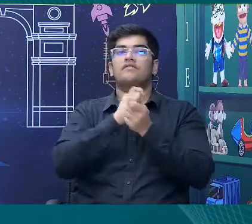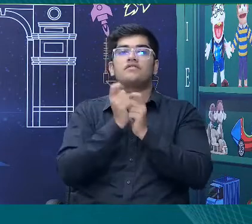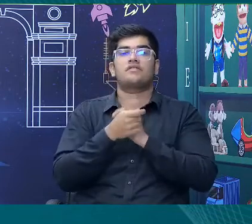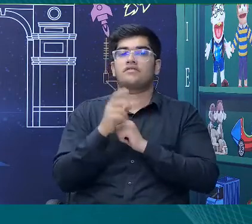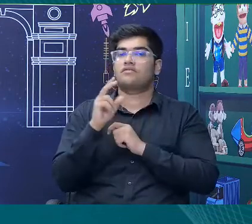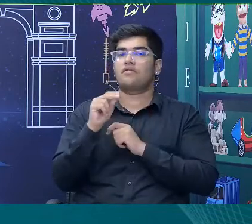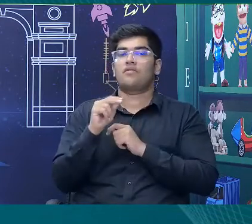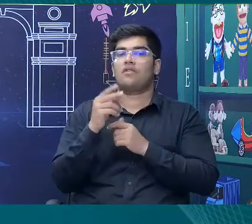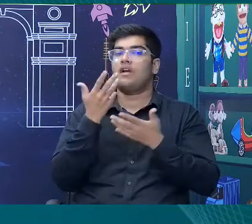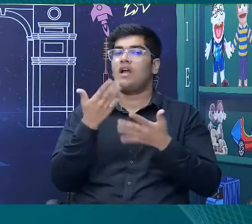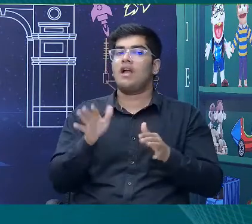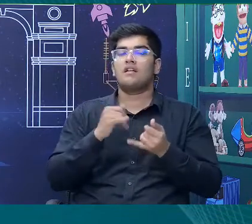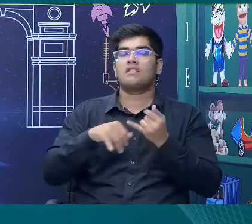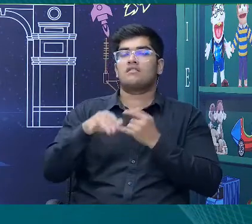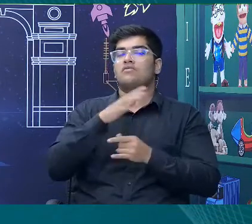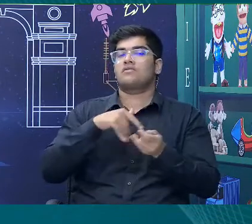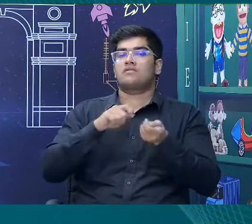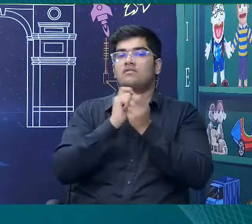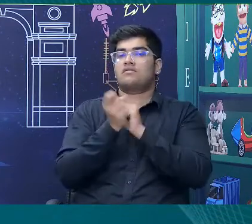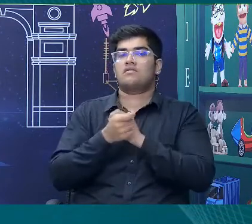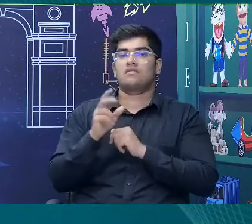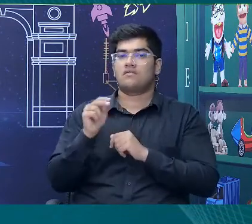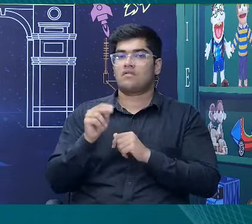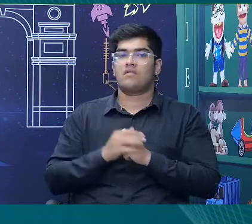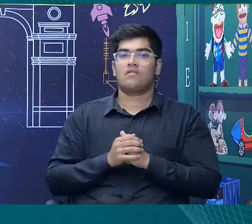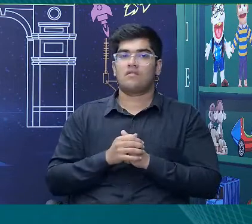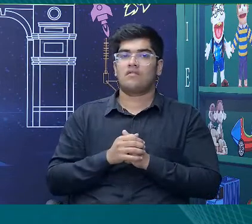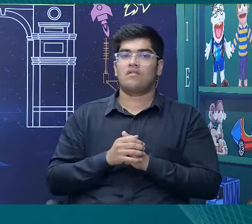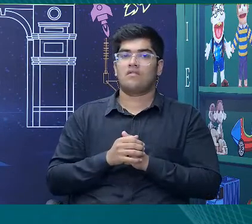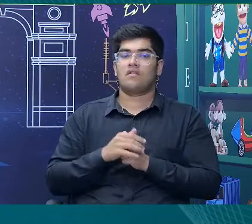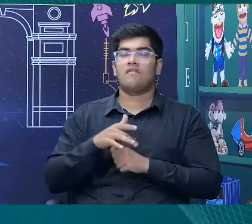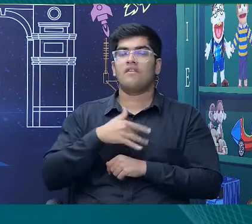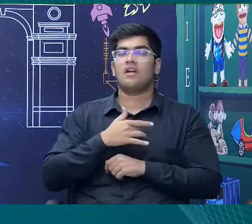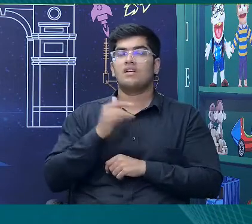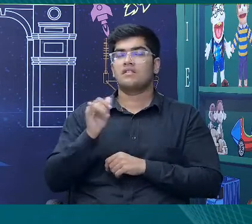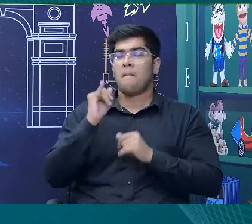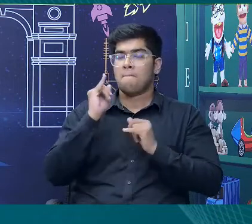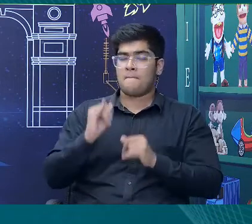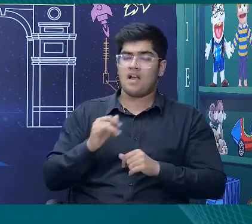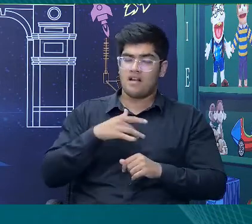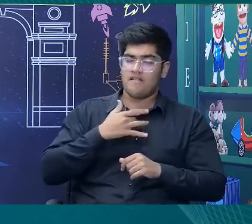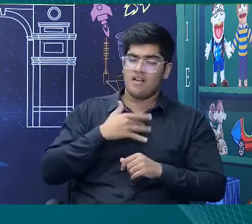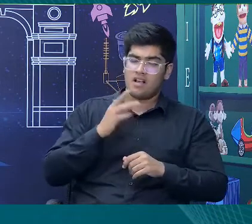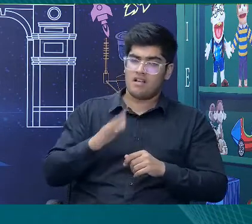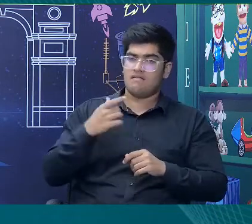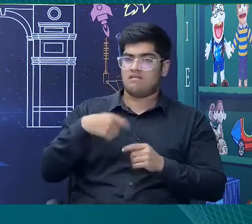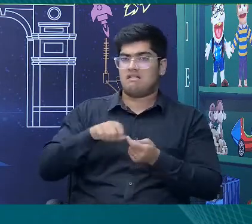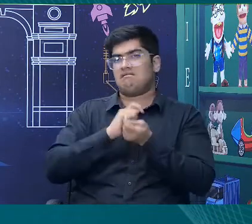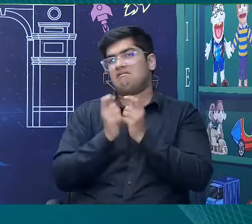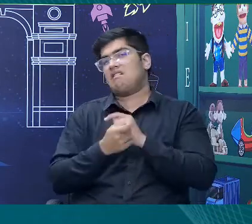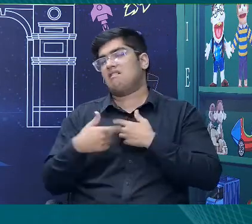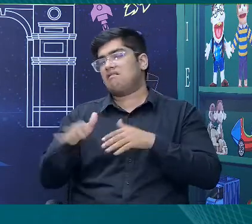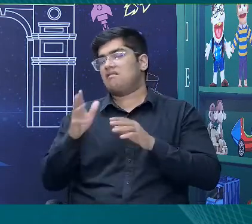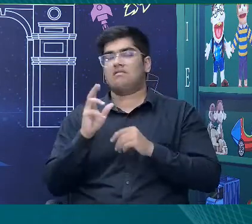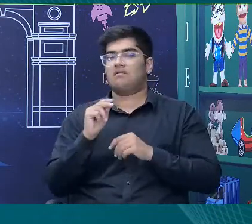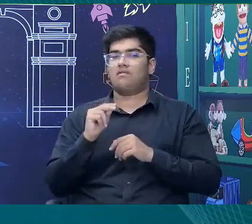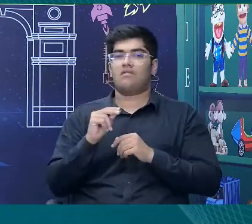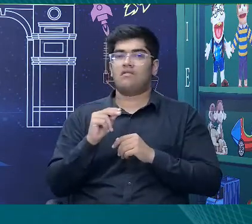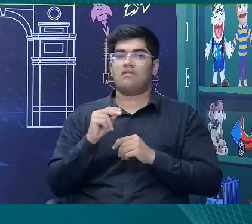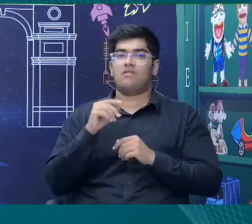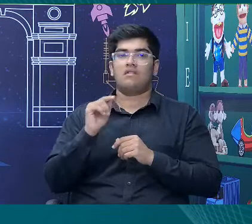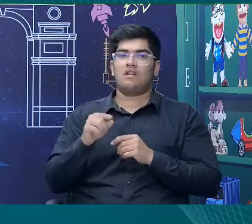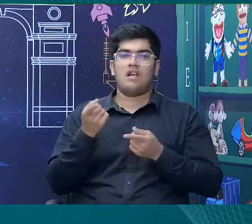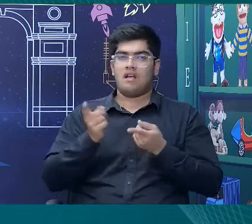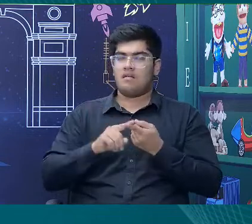any condition or any situation. Don't change yourself out of despair. Yeah. Don't feel अब तो कुछ नहीं हो सकता, because ऐसा नहीं होता है. There